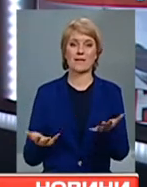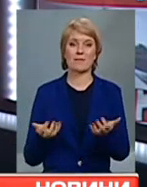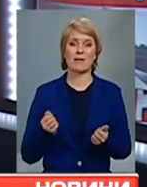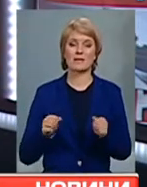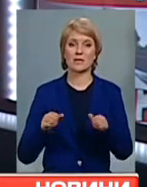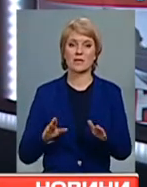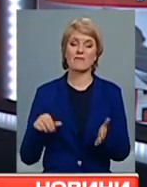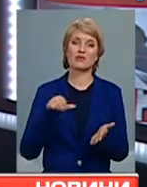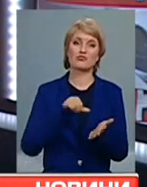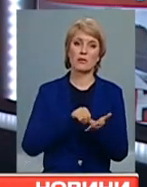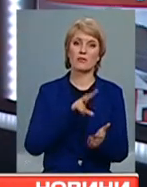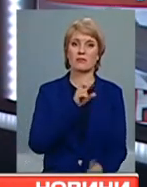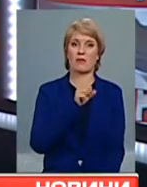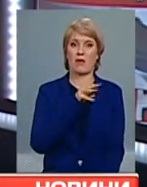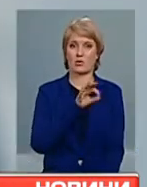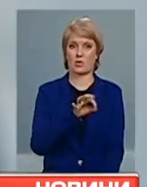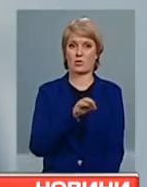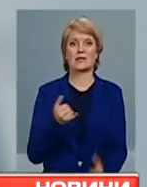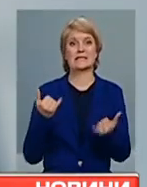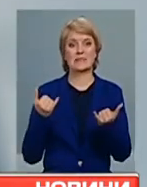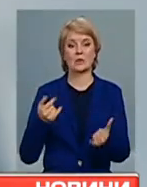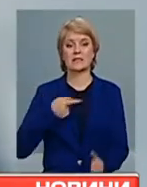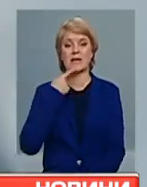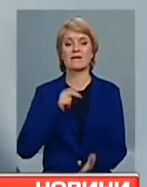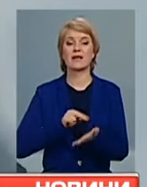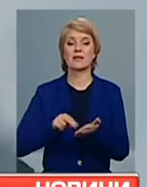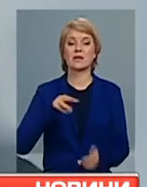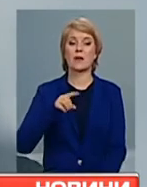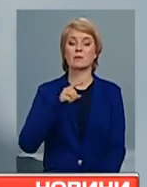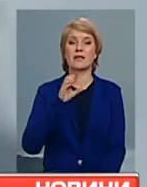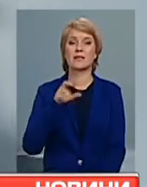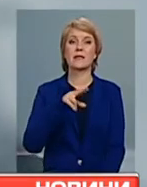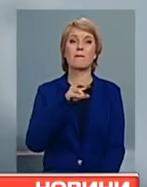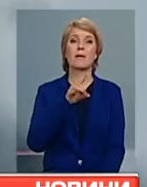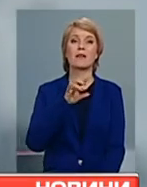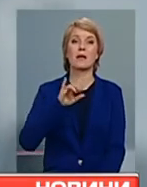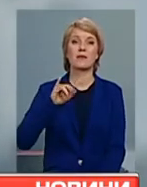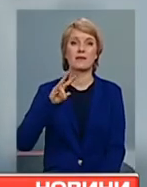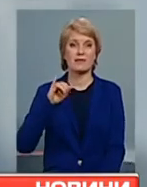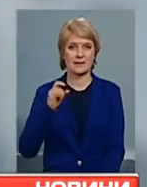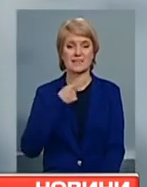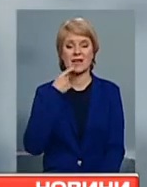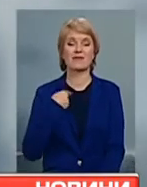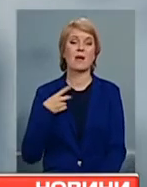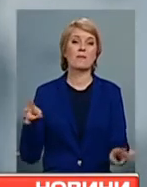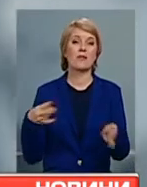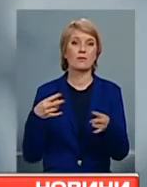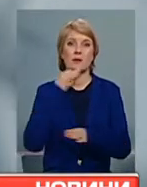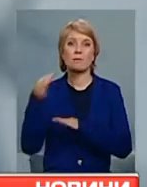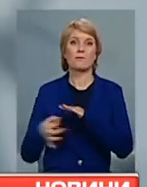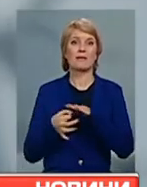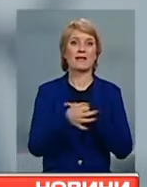у Північно-Атлантичному альянсі. Про це сьогодні заявив речник МЗС Євген Парбініс. Він сказав, цитую, нам не потрібні